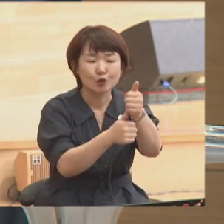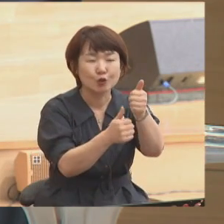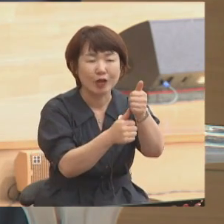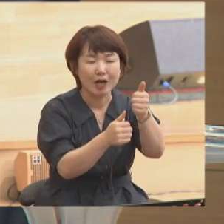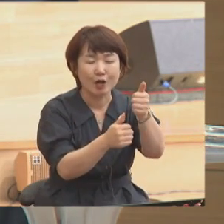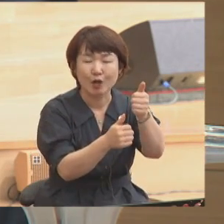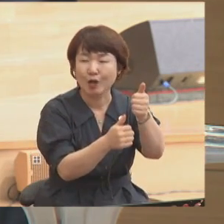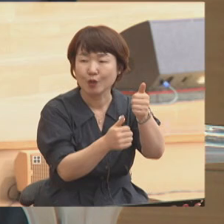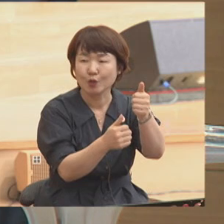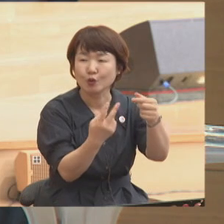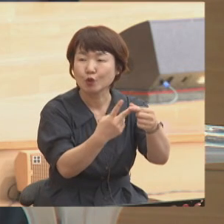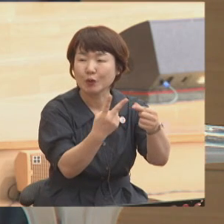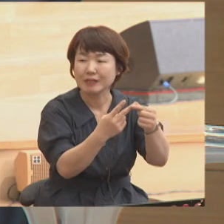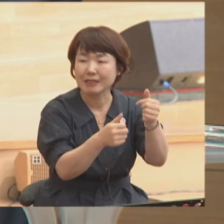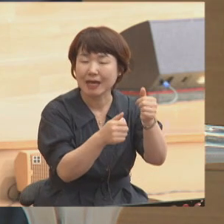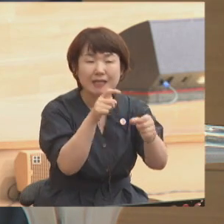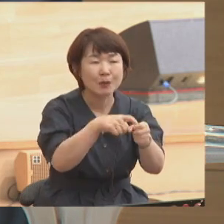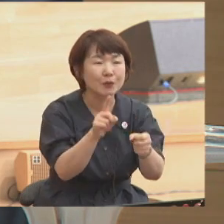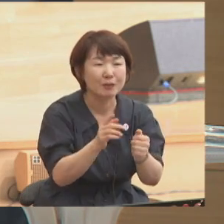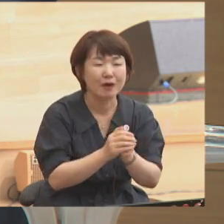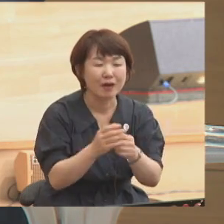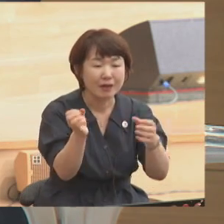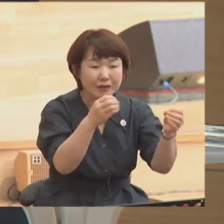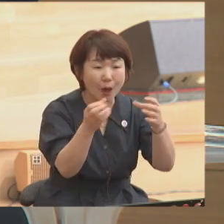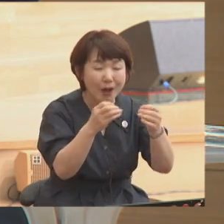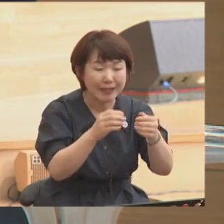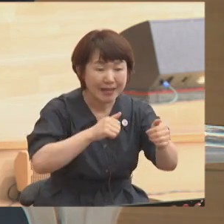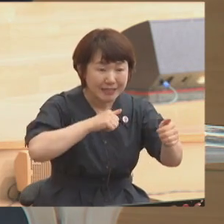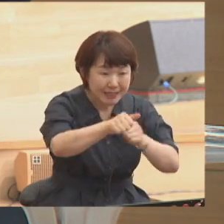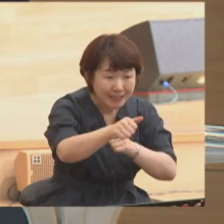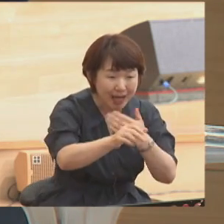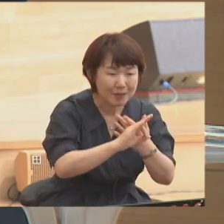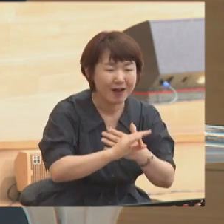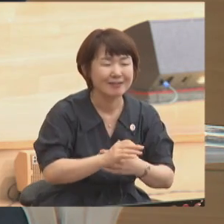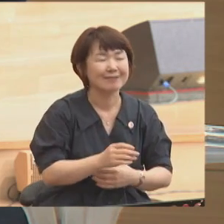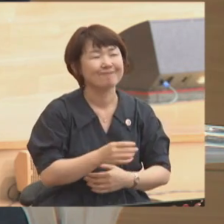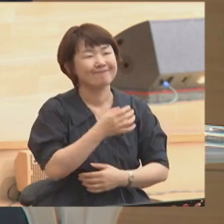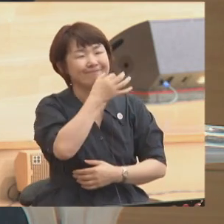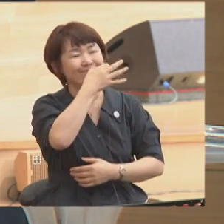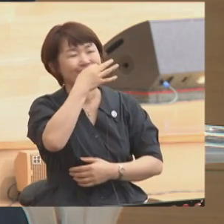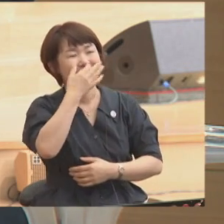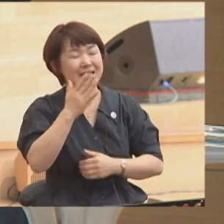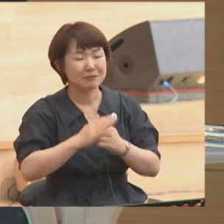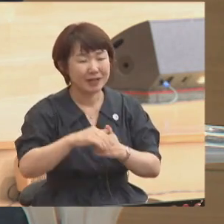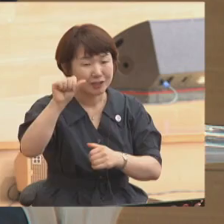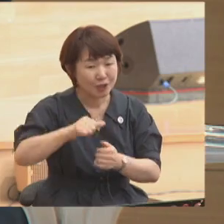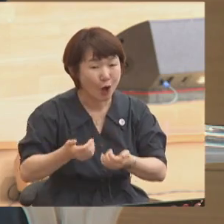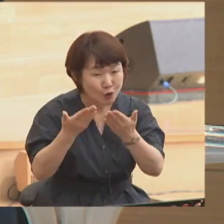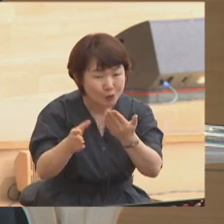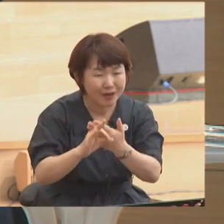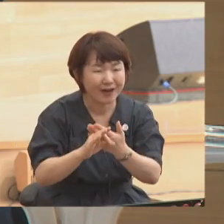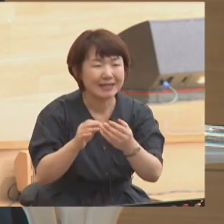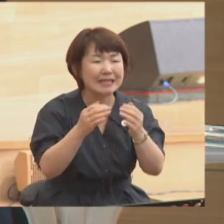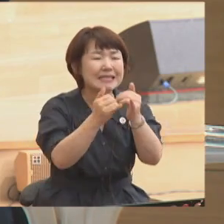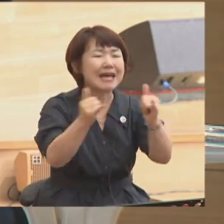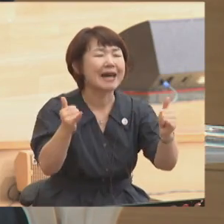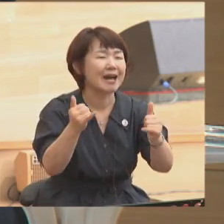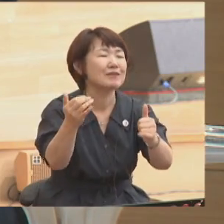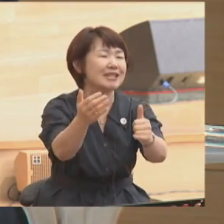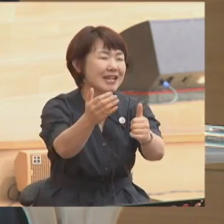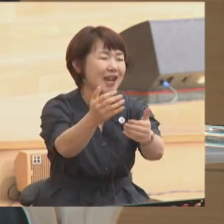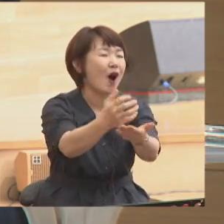적어놨냐면 대화의 승부에서 이기면 승리감을 얻지만 저주면 사람을